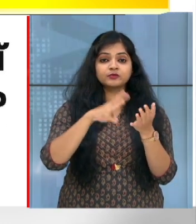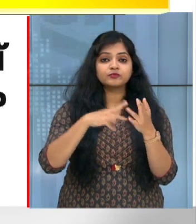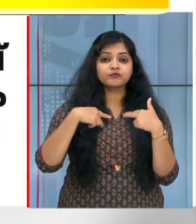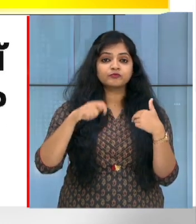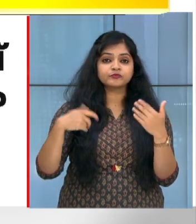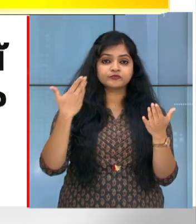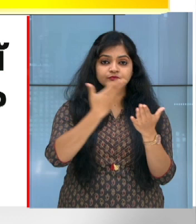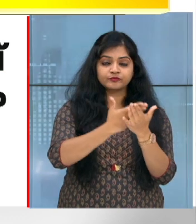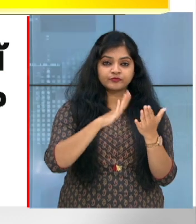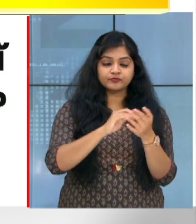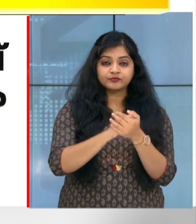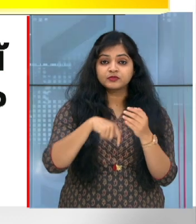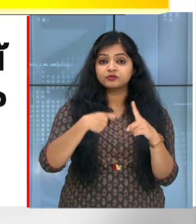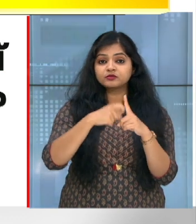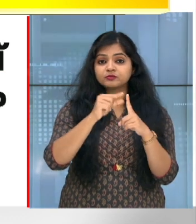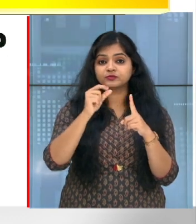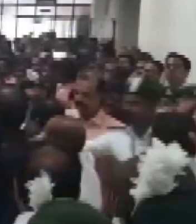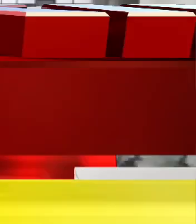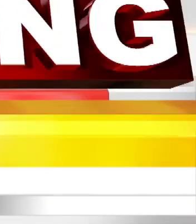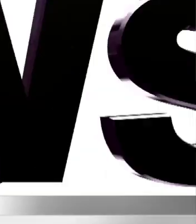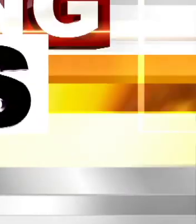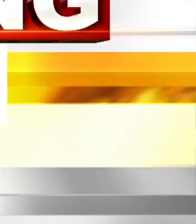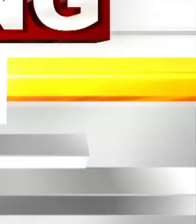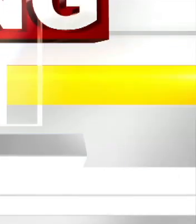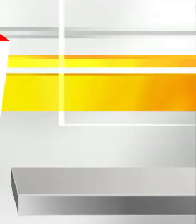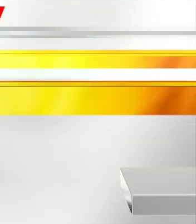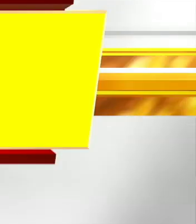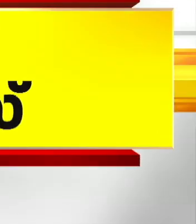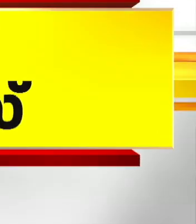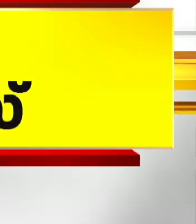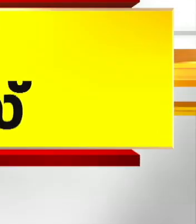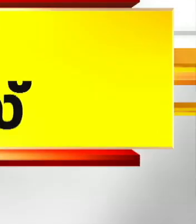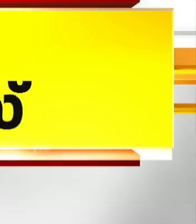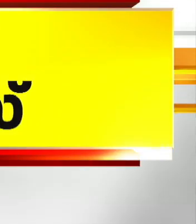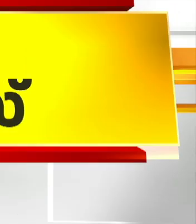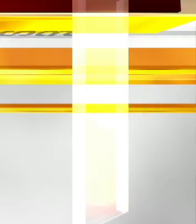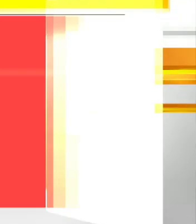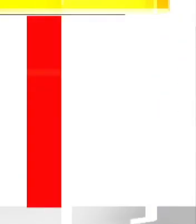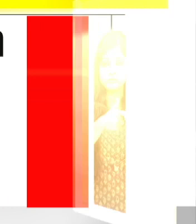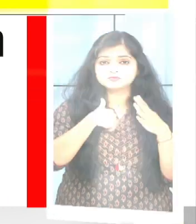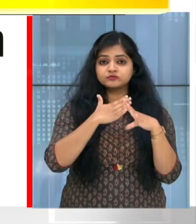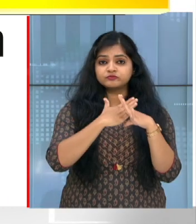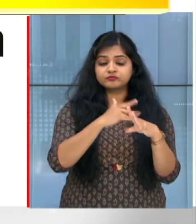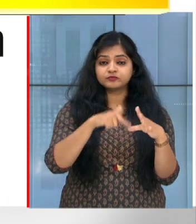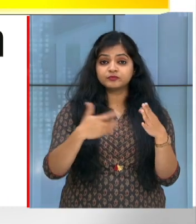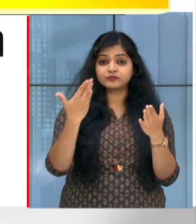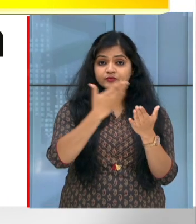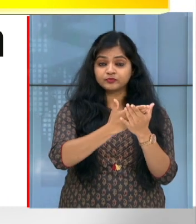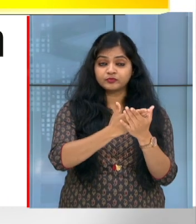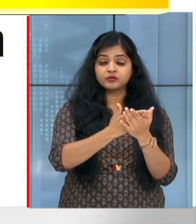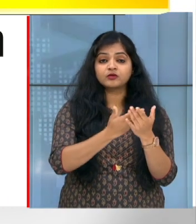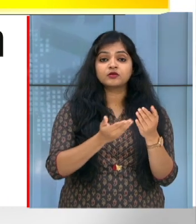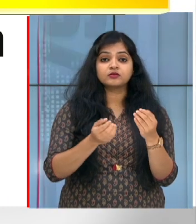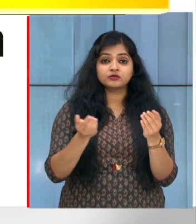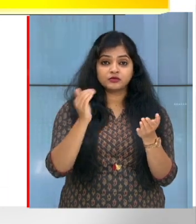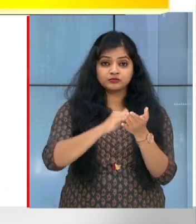ഇപ്പോൾ കെ പി സി ജനറൽ സെക്രട്ടറി ടി യു രാധാകൃഷ്ണൻ കോടതിയെ സമീപിച്ചിട്ടുള്ളത്. തുടരന്വേഷണം ആവശ്യപ്പെട്ടുള്ള ഹർജിയെ എതിർക്കുന്നു, മാത്രമല്ല ഹർജി പരിഗണിക്കുന്നുണ്ട്, തങ്ങളുടെ ഭാഗവും